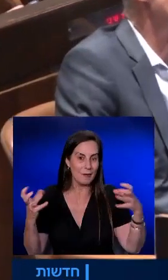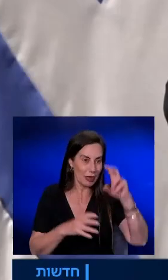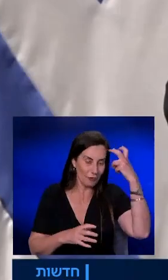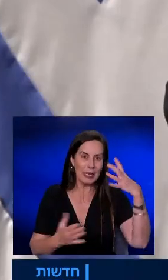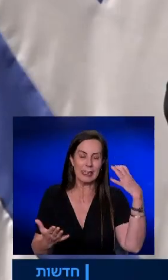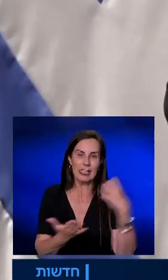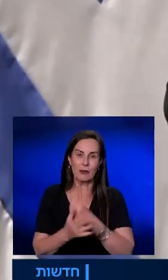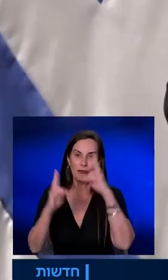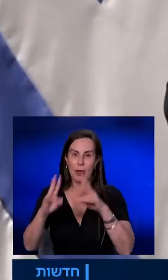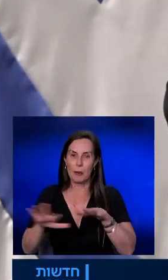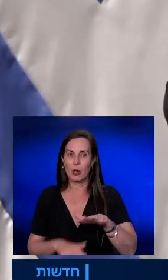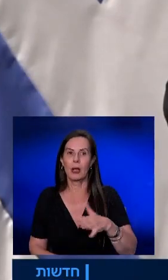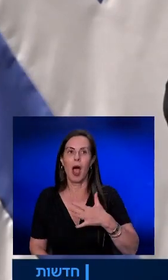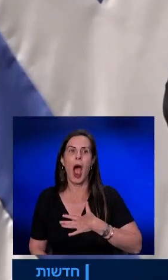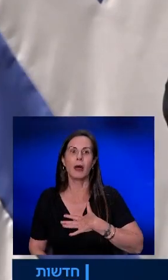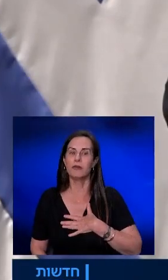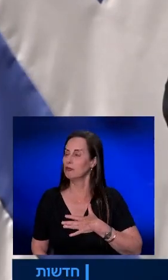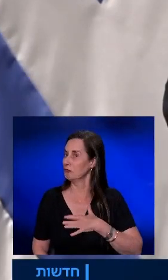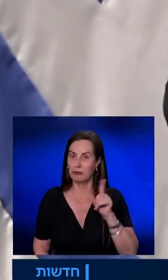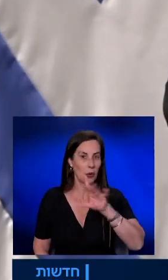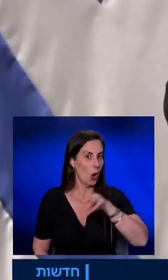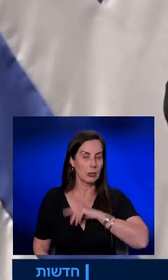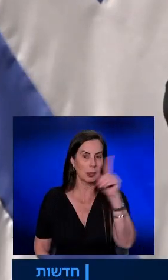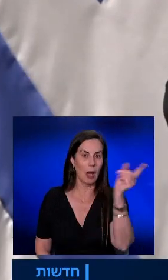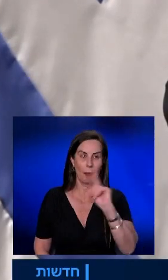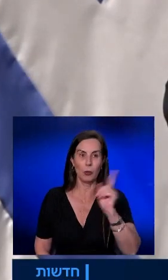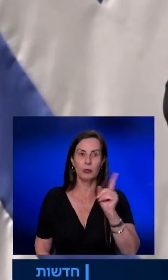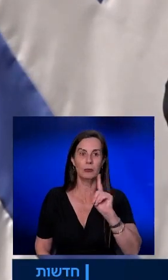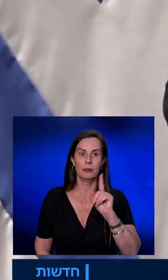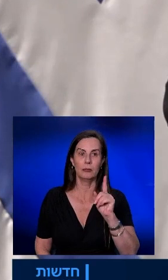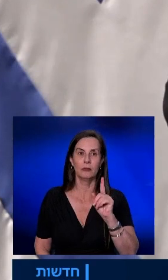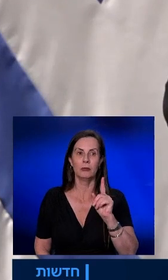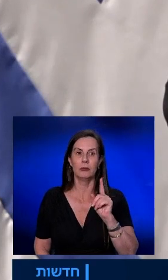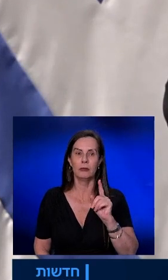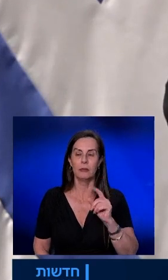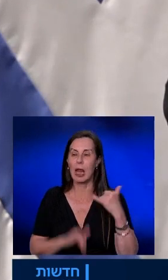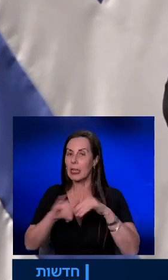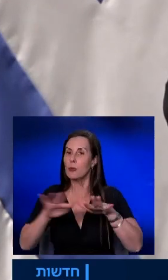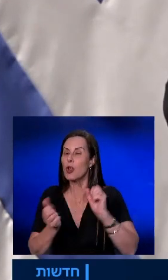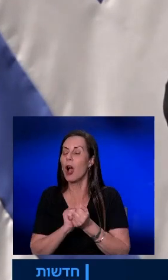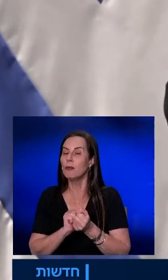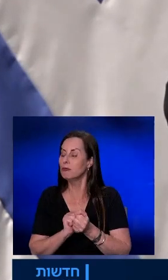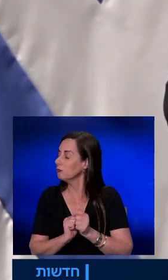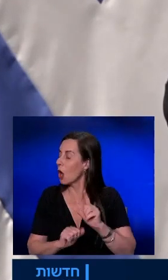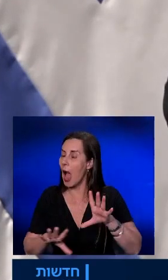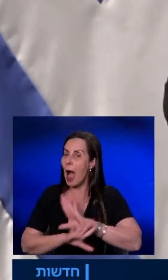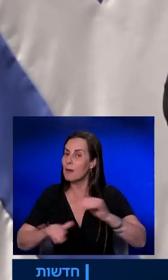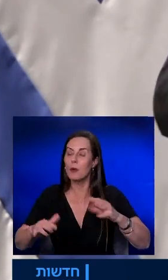תעבור. אנחנו מעולם לא הסכמנו להכניס לממשלה או